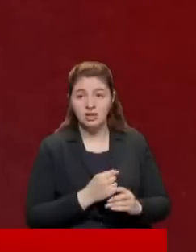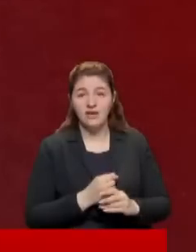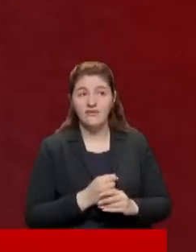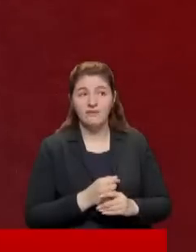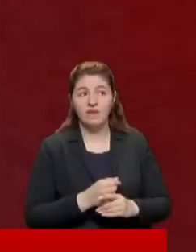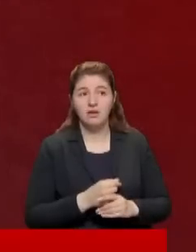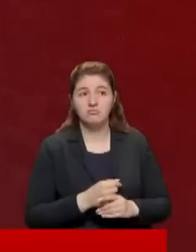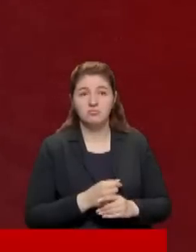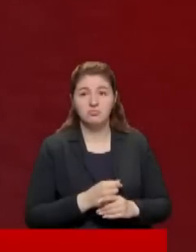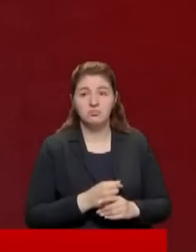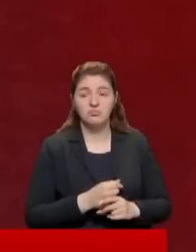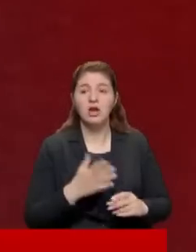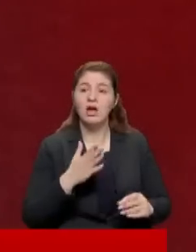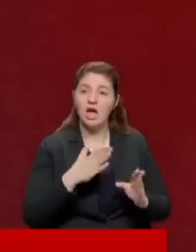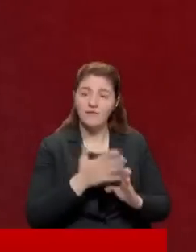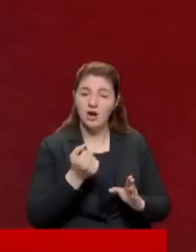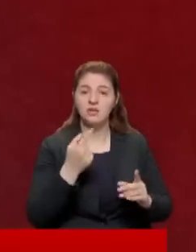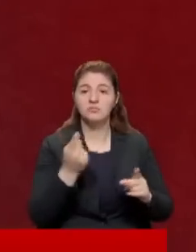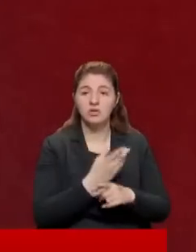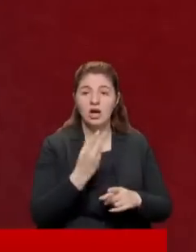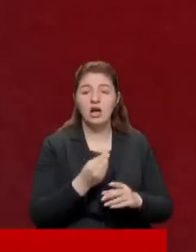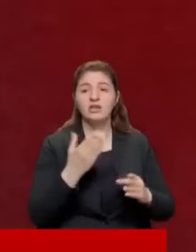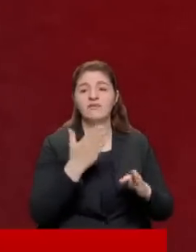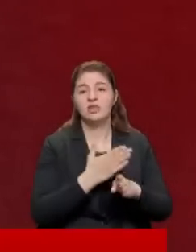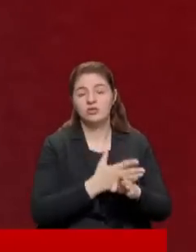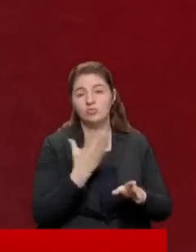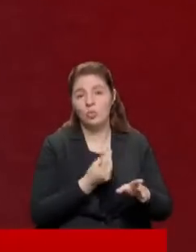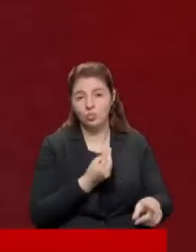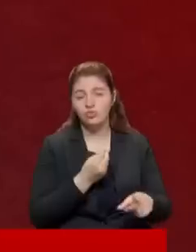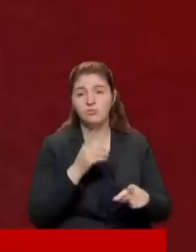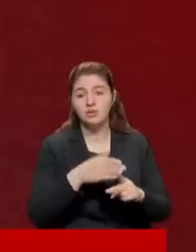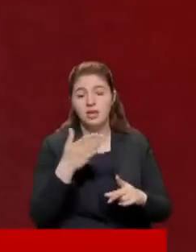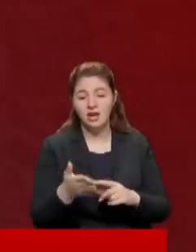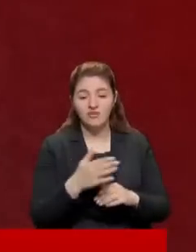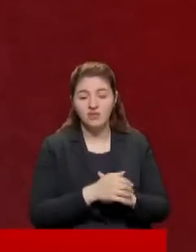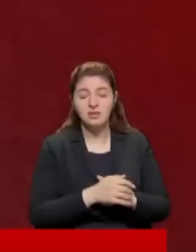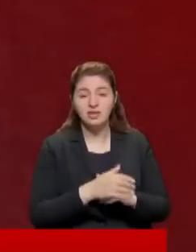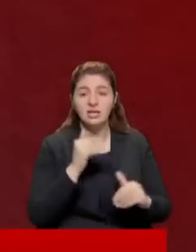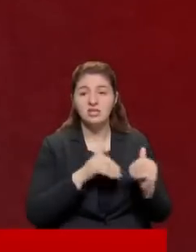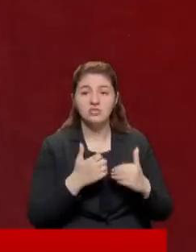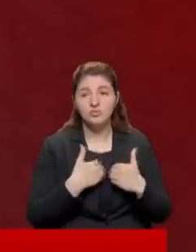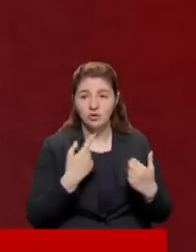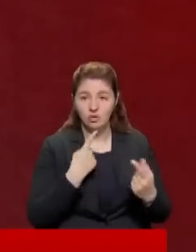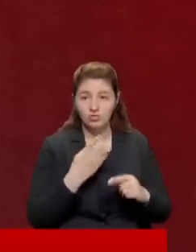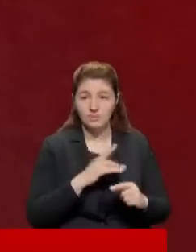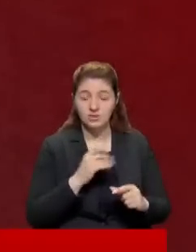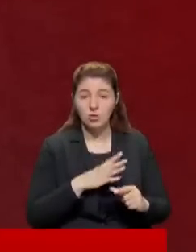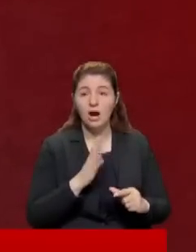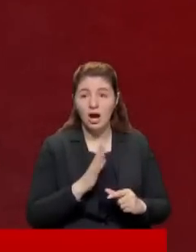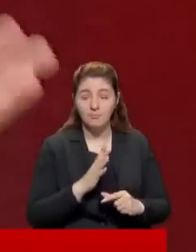ve hani ev aldı, konut aldı, vatandaş oldu. Bir tarafıyla da seçim güvenliğini konuşalım istiyorum.